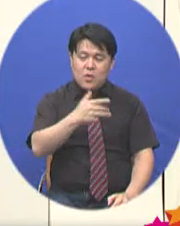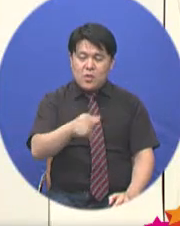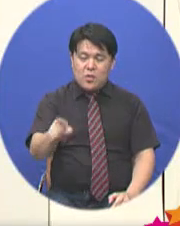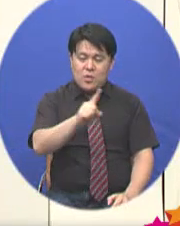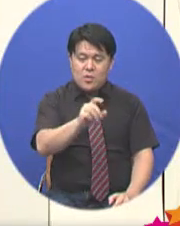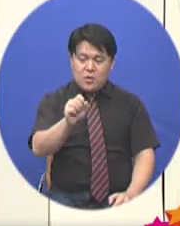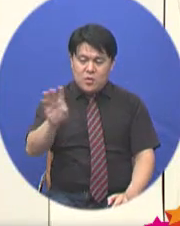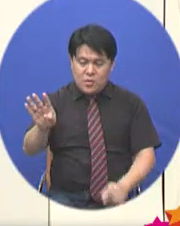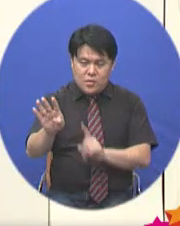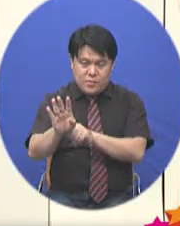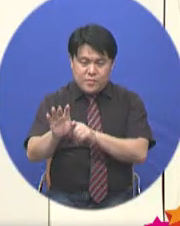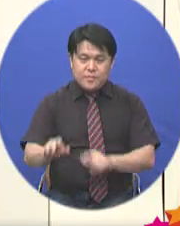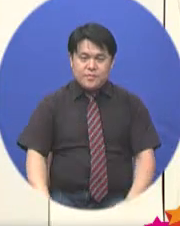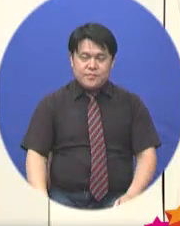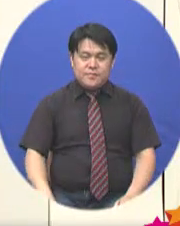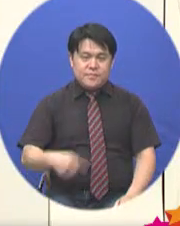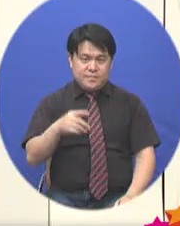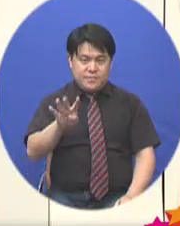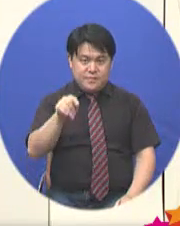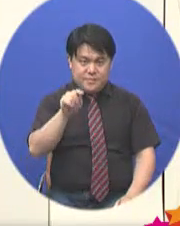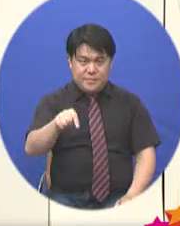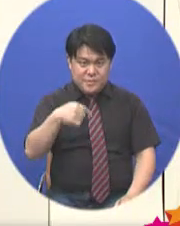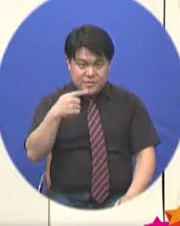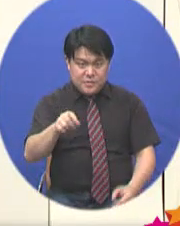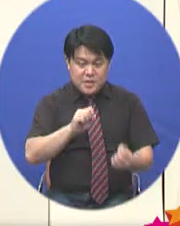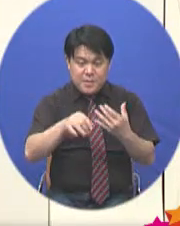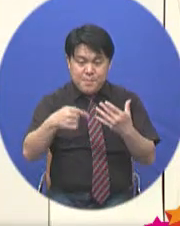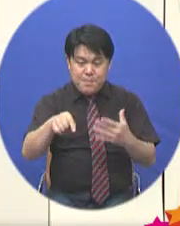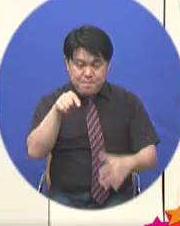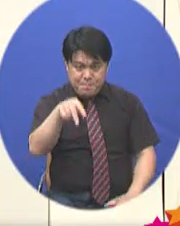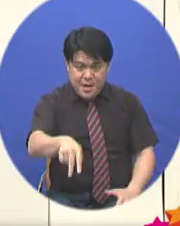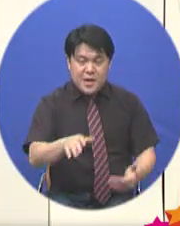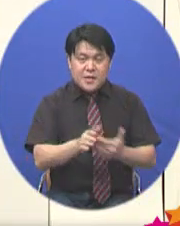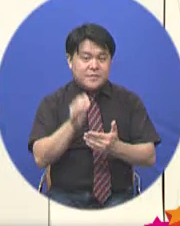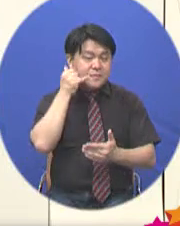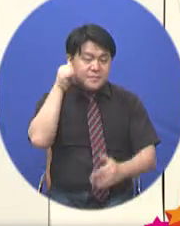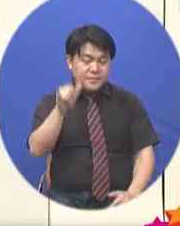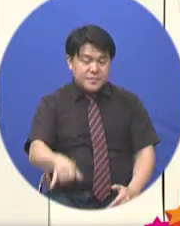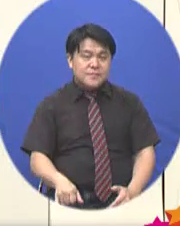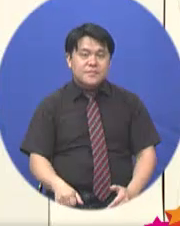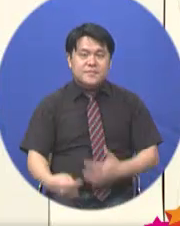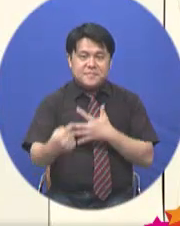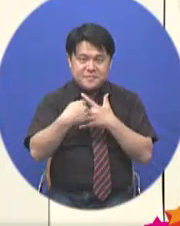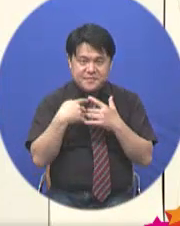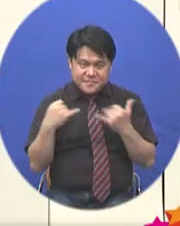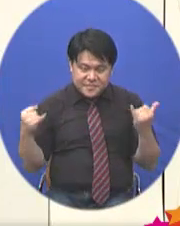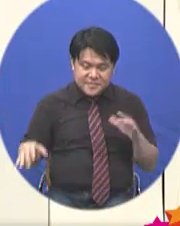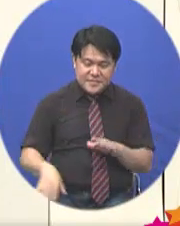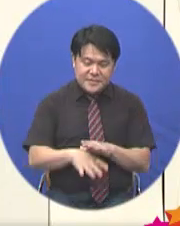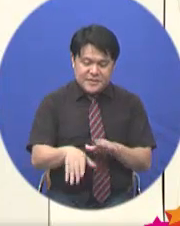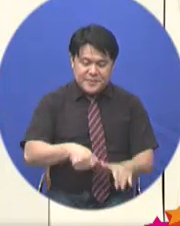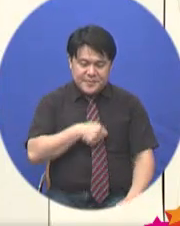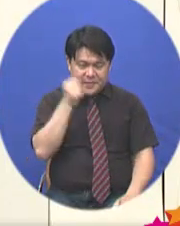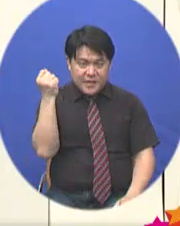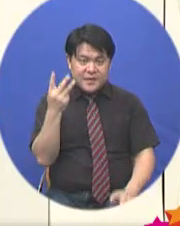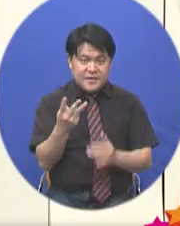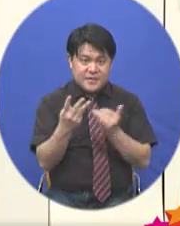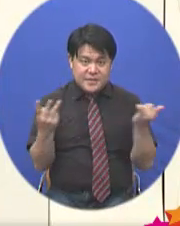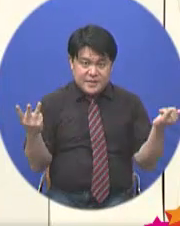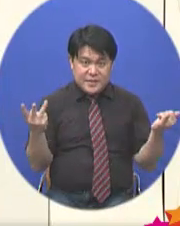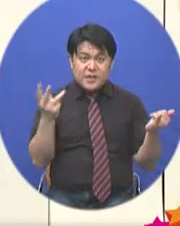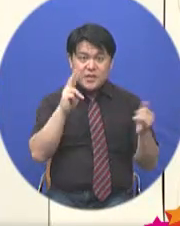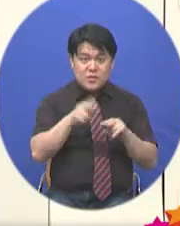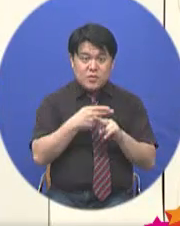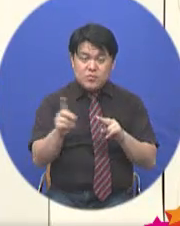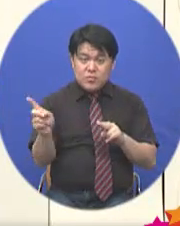0606081004번 누르시고 4번을 누르신 다음에 정답 누르시고 수화기 내려놓으시면 정답자 중 추첨을 통해서 세